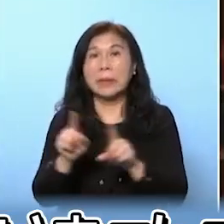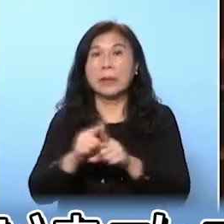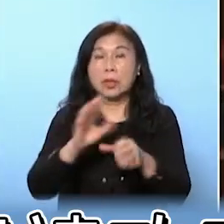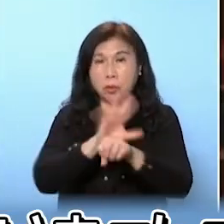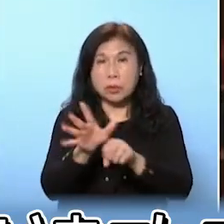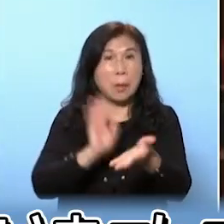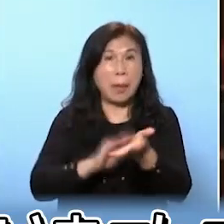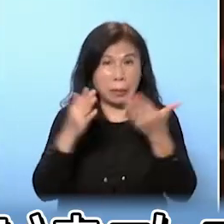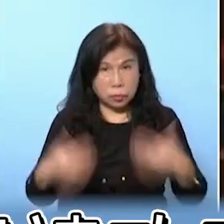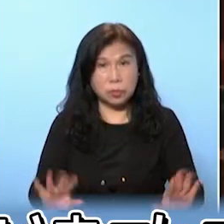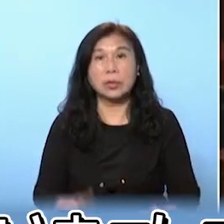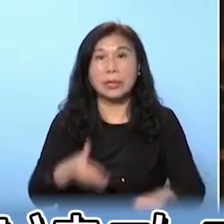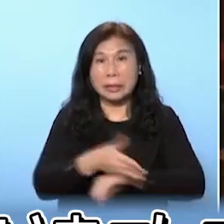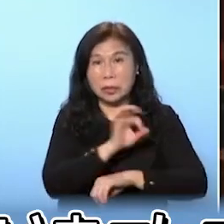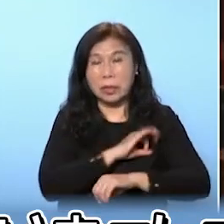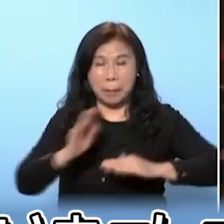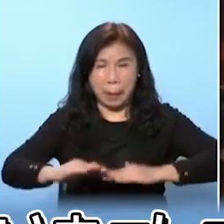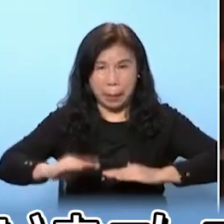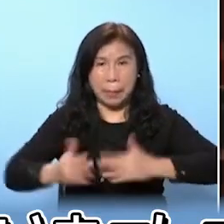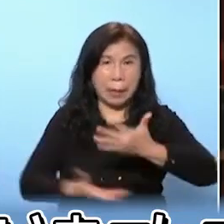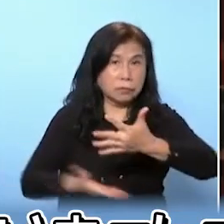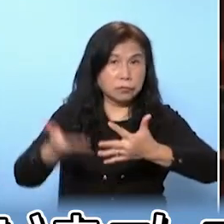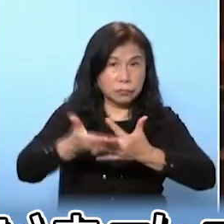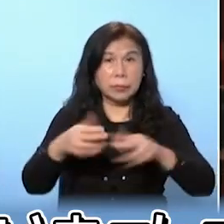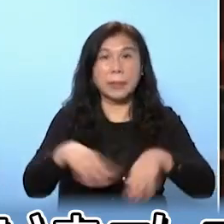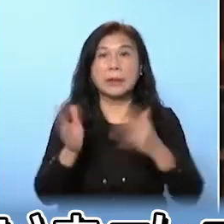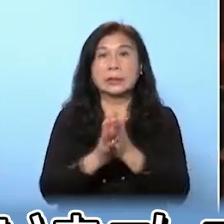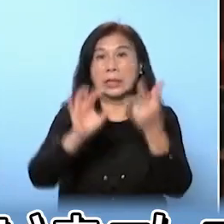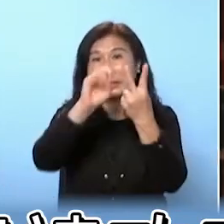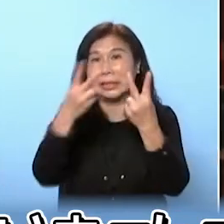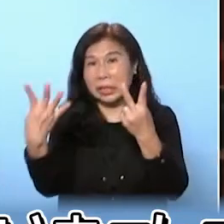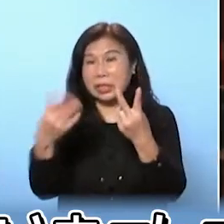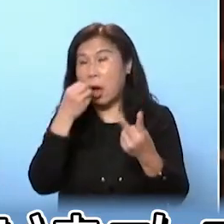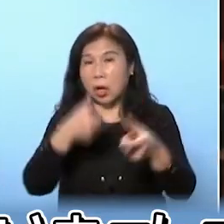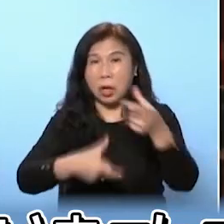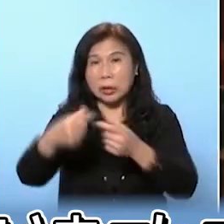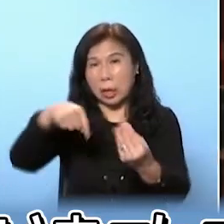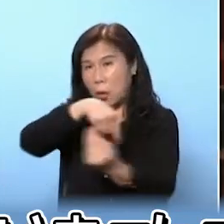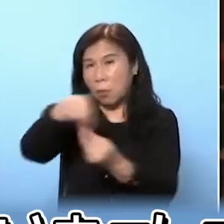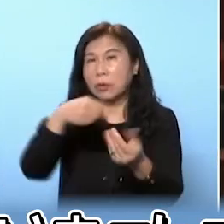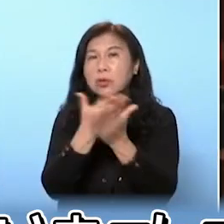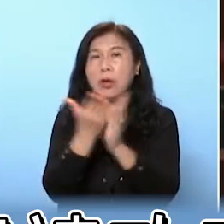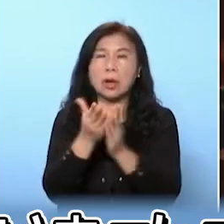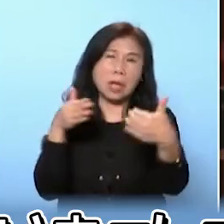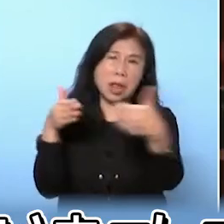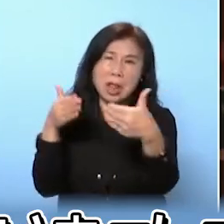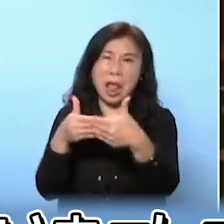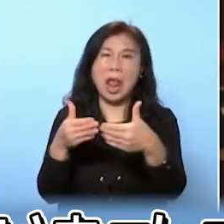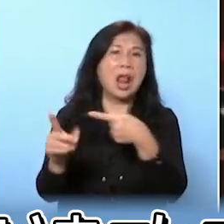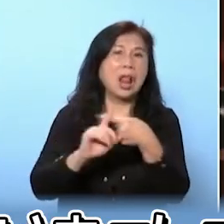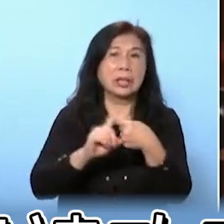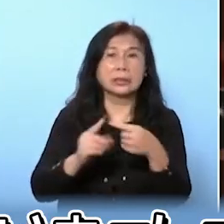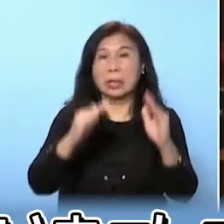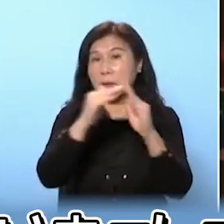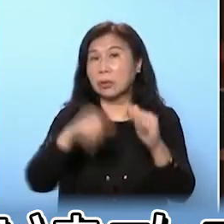着疫情过去，社会亦逐步复常，但是在2024年，香港的经济环境都是面对各种的挑战，特别